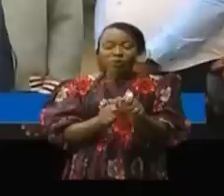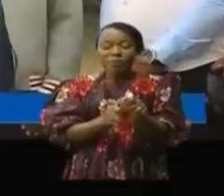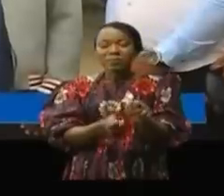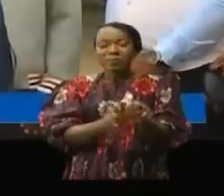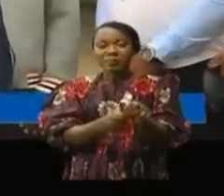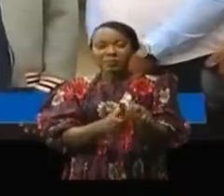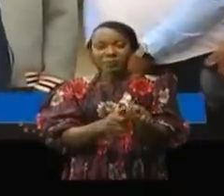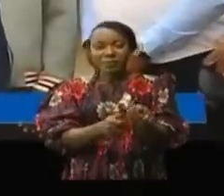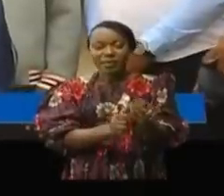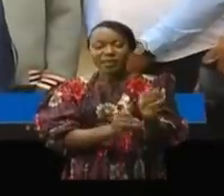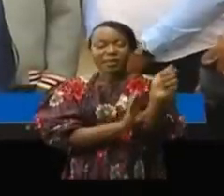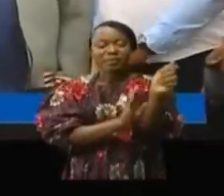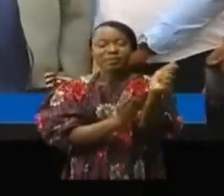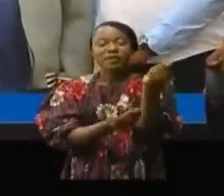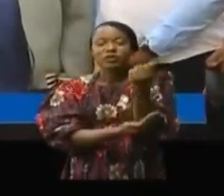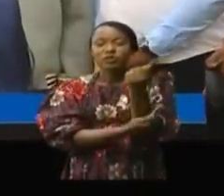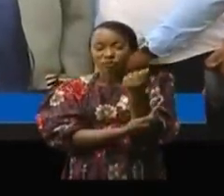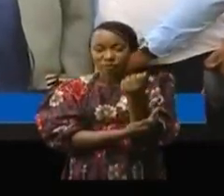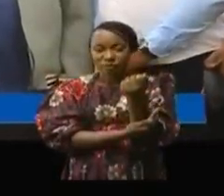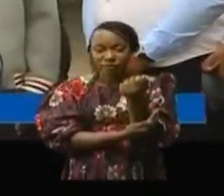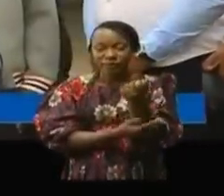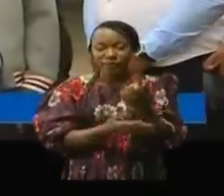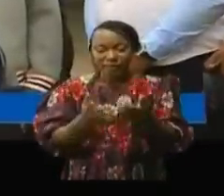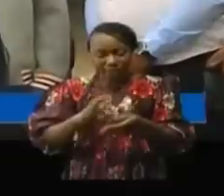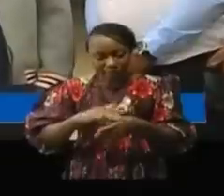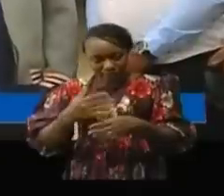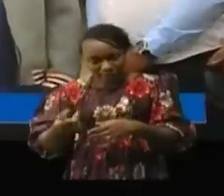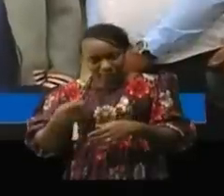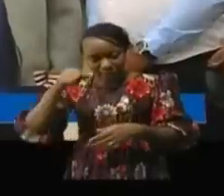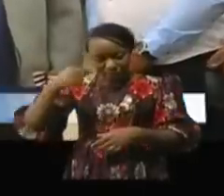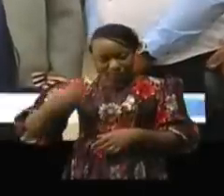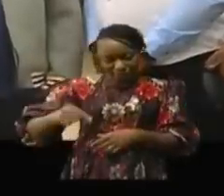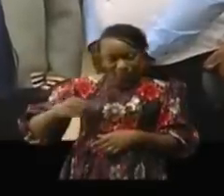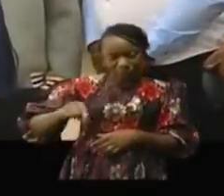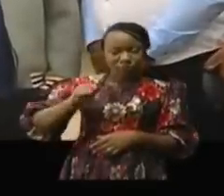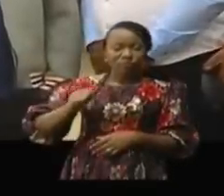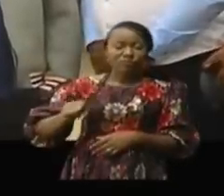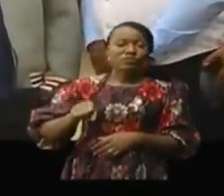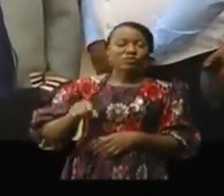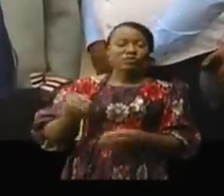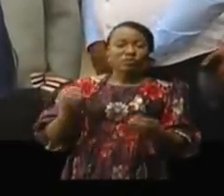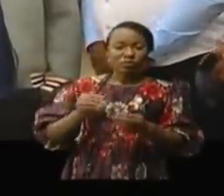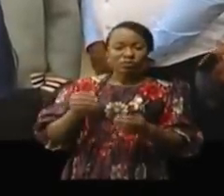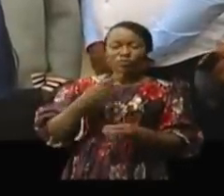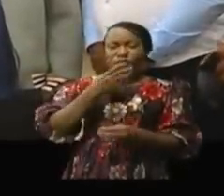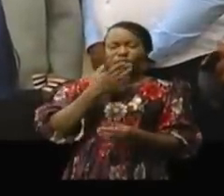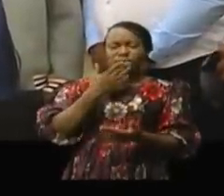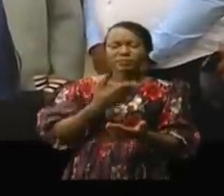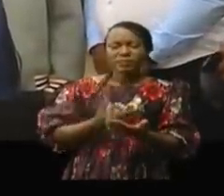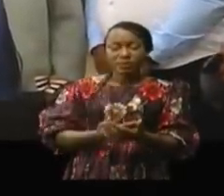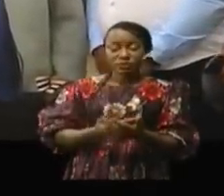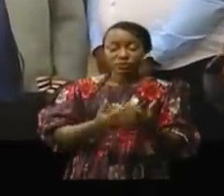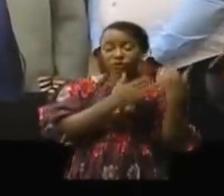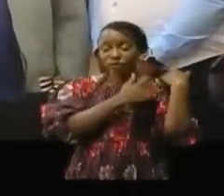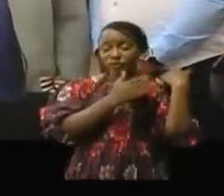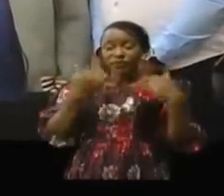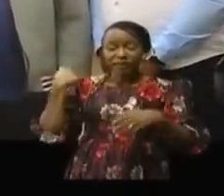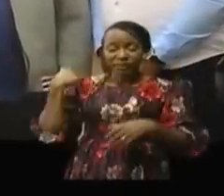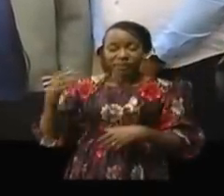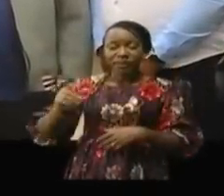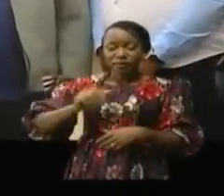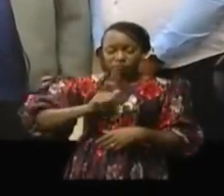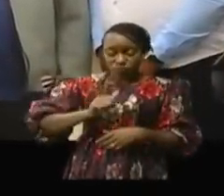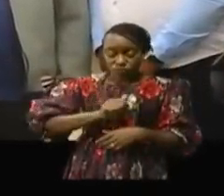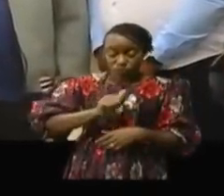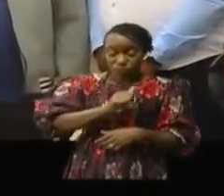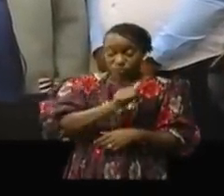grand, rapidement passer au soja, à l'haricot. Encore une fois, chapeau bas au chef de l'État pour les efforts qu'il ne cesse de faire Je suis en train de